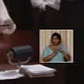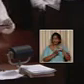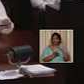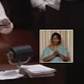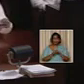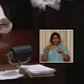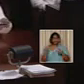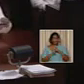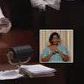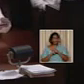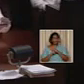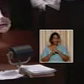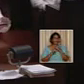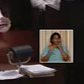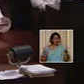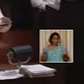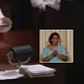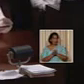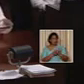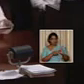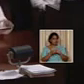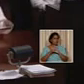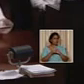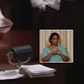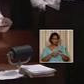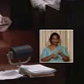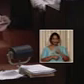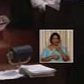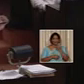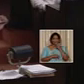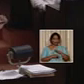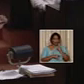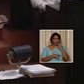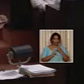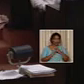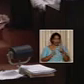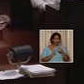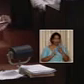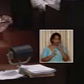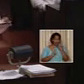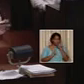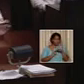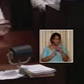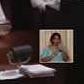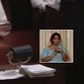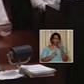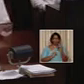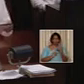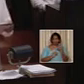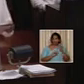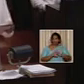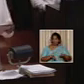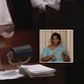දෙබරව ජාතික පාසලේ පෝෂිත පාසල. එහි එක් ශ්‍රේණියකට සමාන්තර පන්ති 4ක් පැවැත්වීමට අනුමැතිය ලබා තිබෙන වර්තමාන